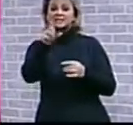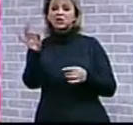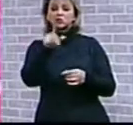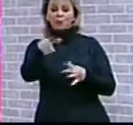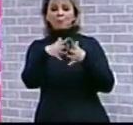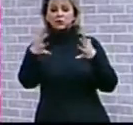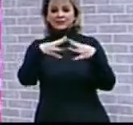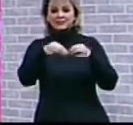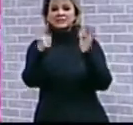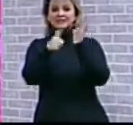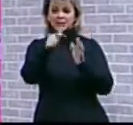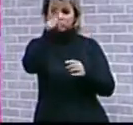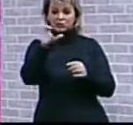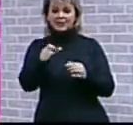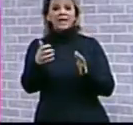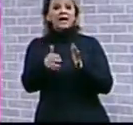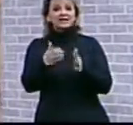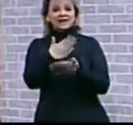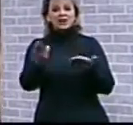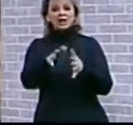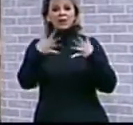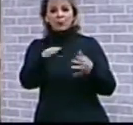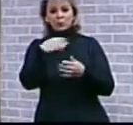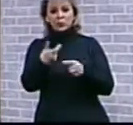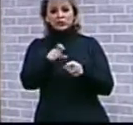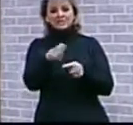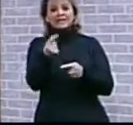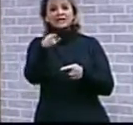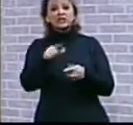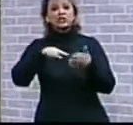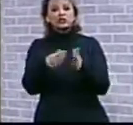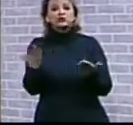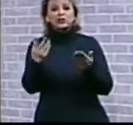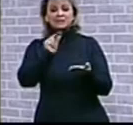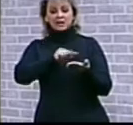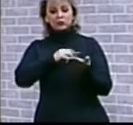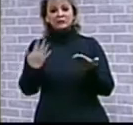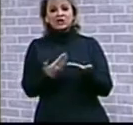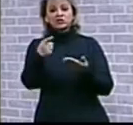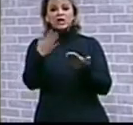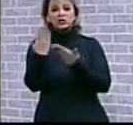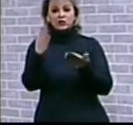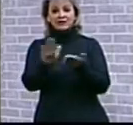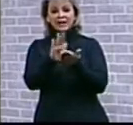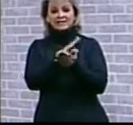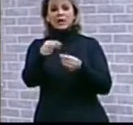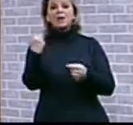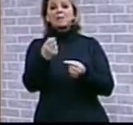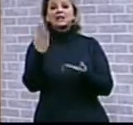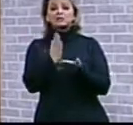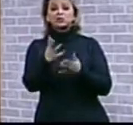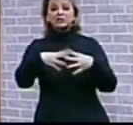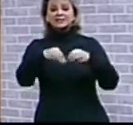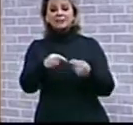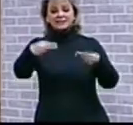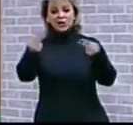Большой семье, 7 человек, катастрофически не хватало денег. Идею, чем заработать на жизнь, вычитали в газете. Малоимущим семьям